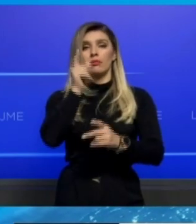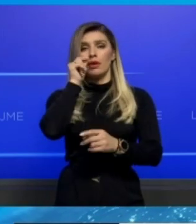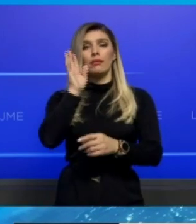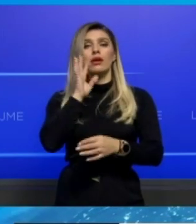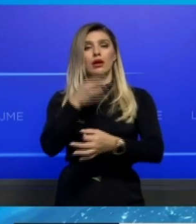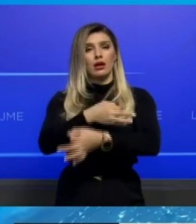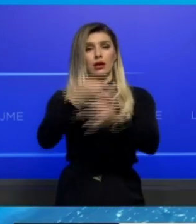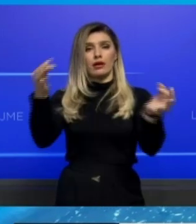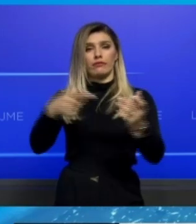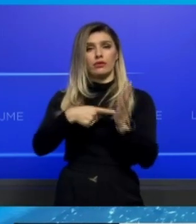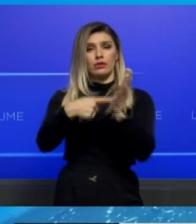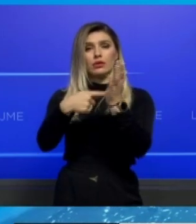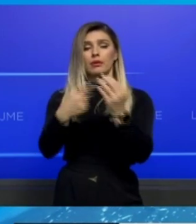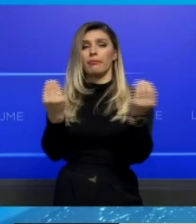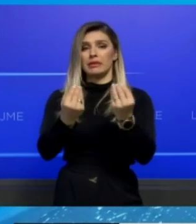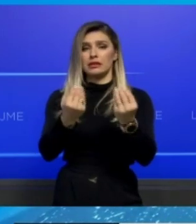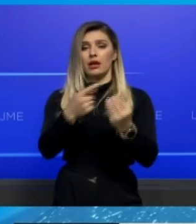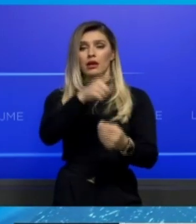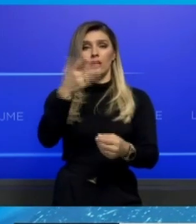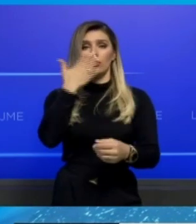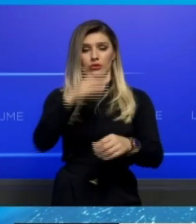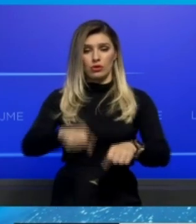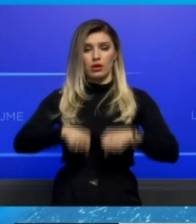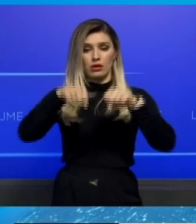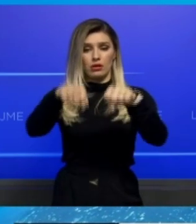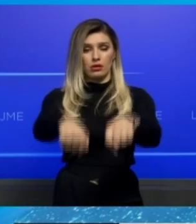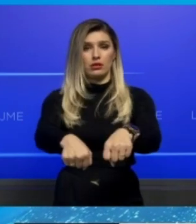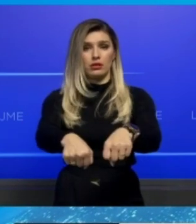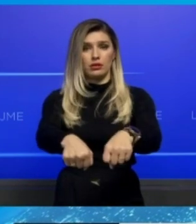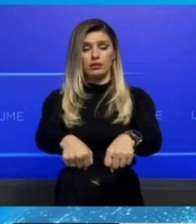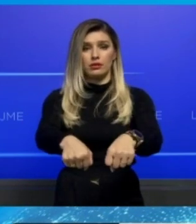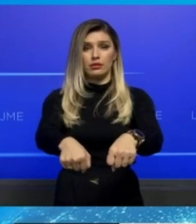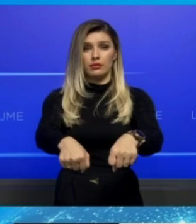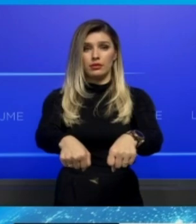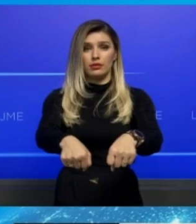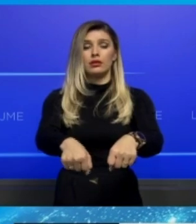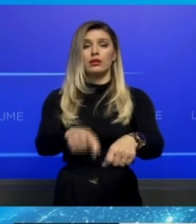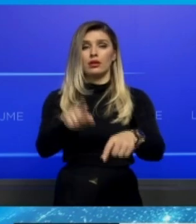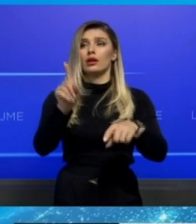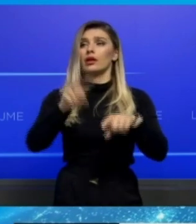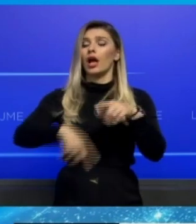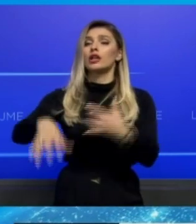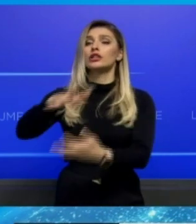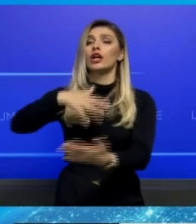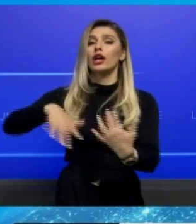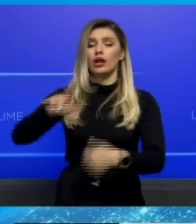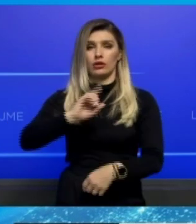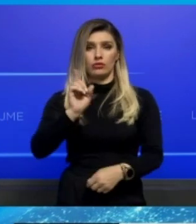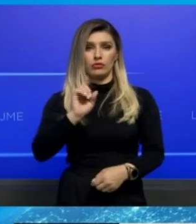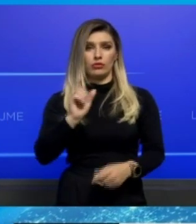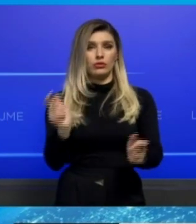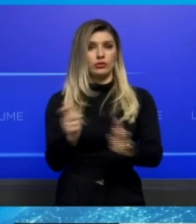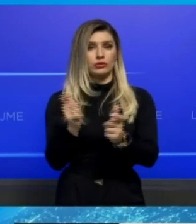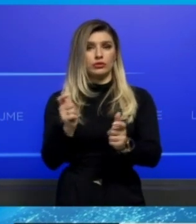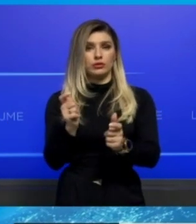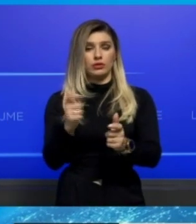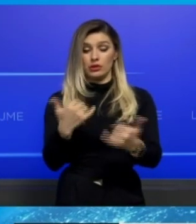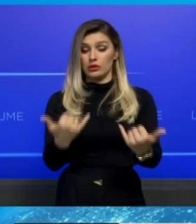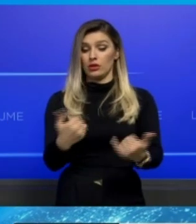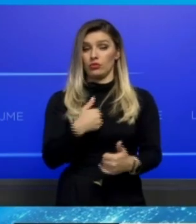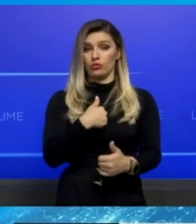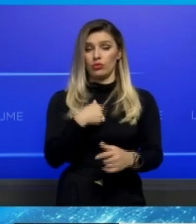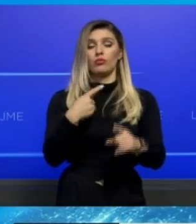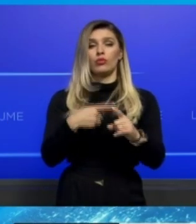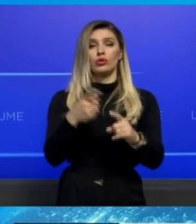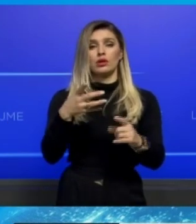Për arsye se prindrit i kanë sjellë në shkollë fëmijët e tyre, jo në oborrin e shkollës. Unë sot, bashkë me